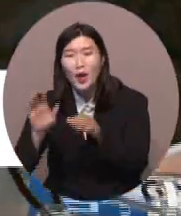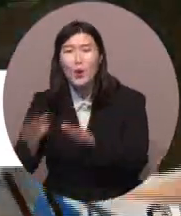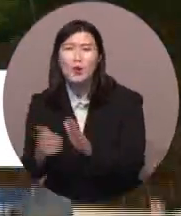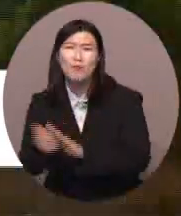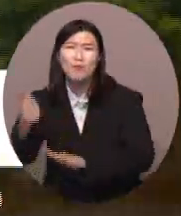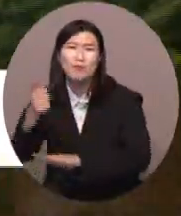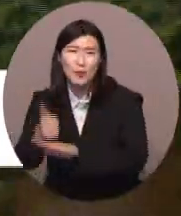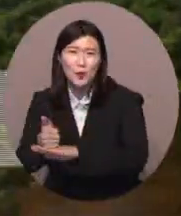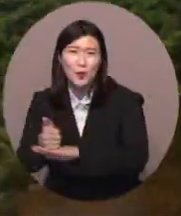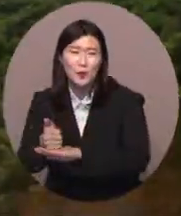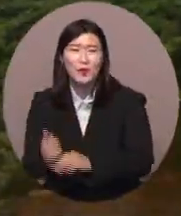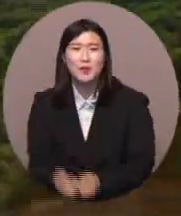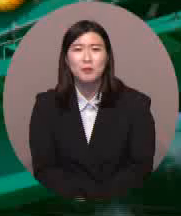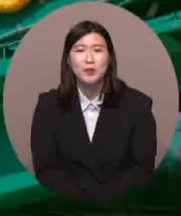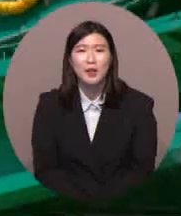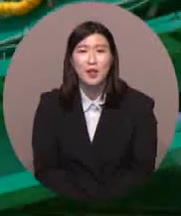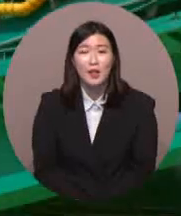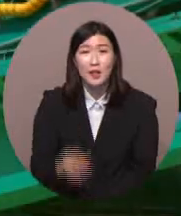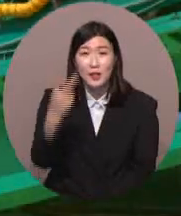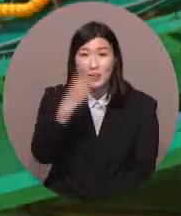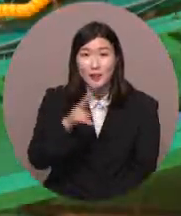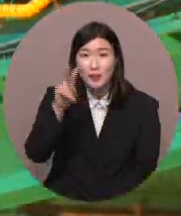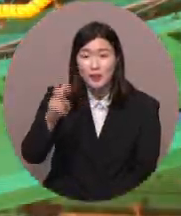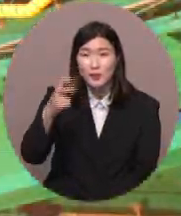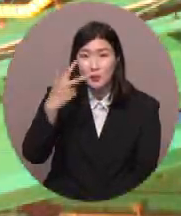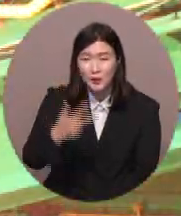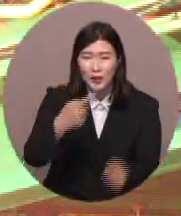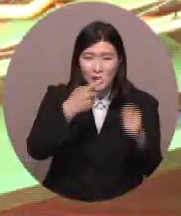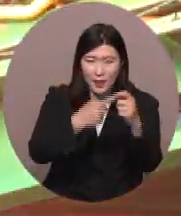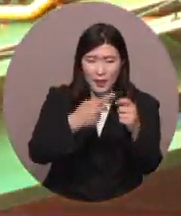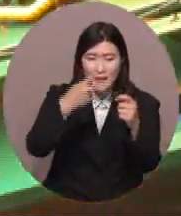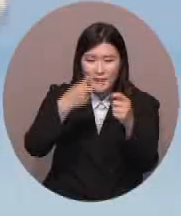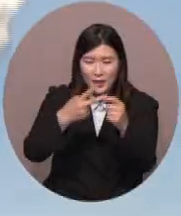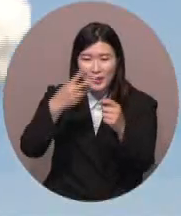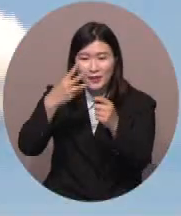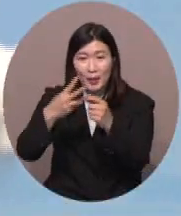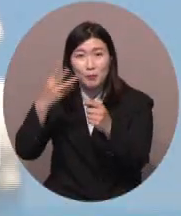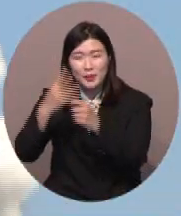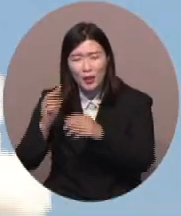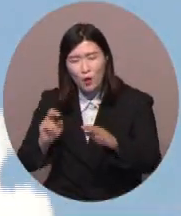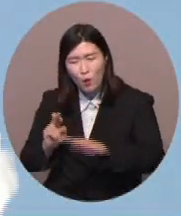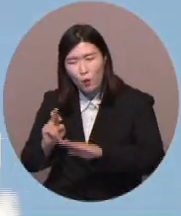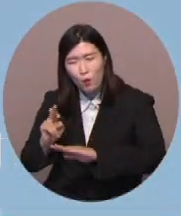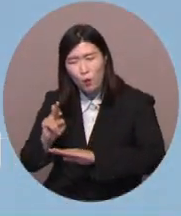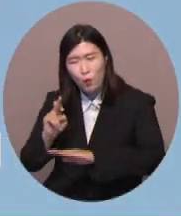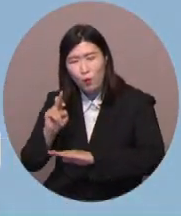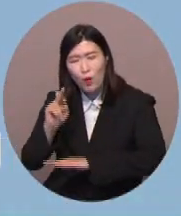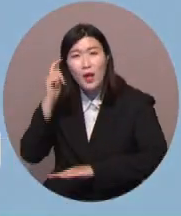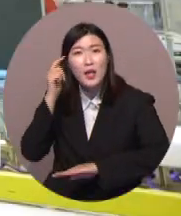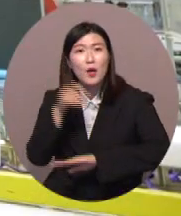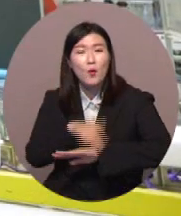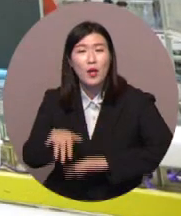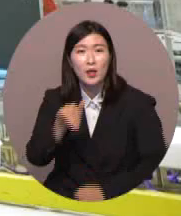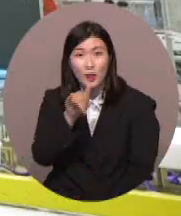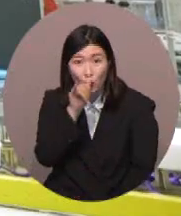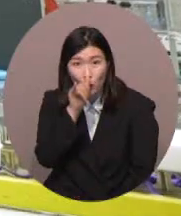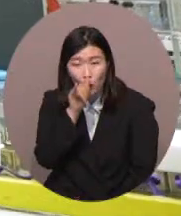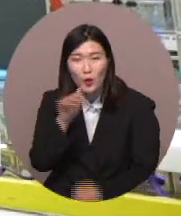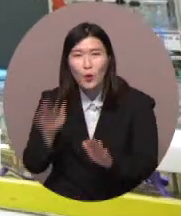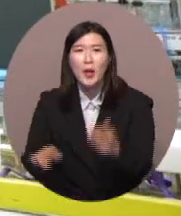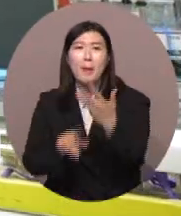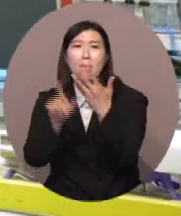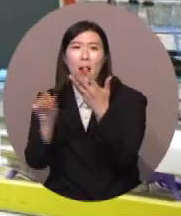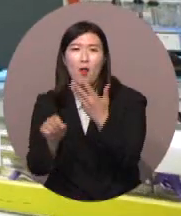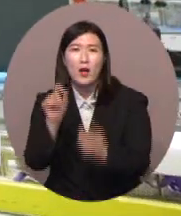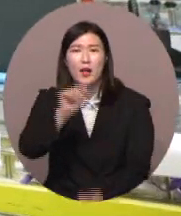결실. 이제 오는 2027년까지 누리호를 4차례 더 발사해 성능과 신뢰도를 높이고 오는 8월